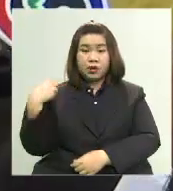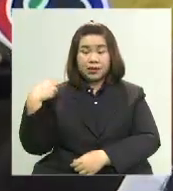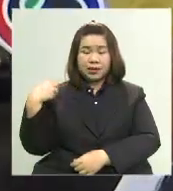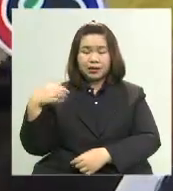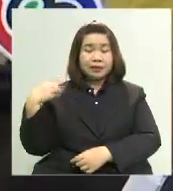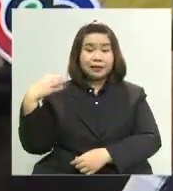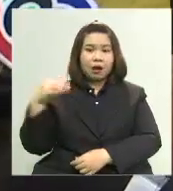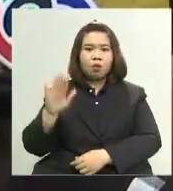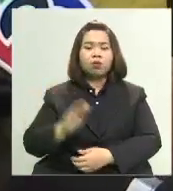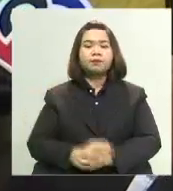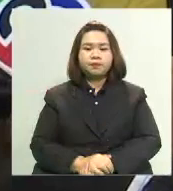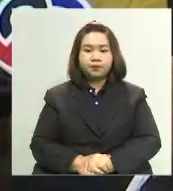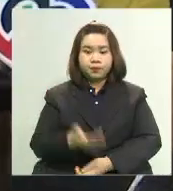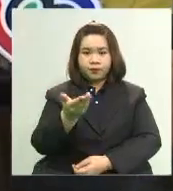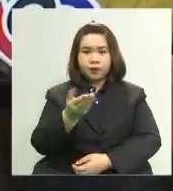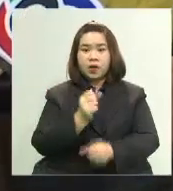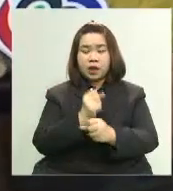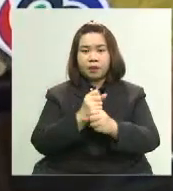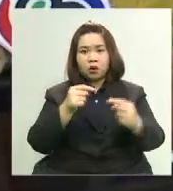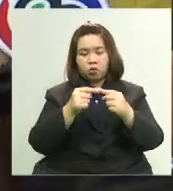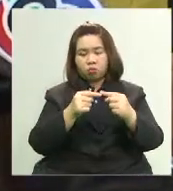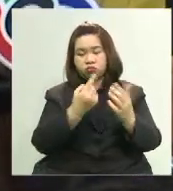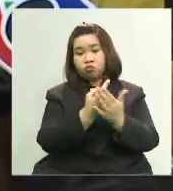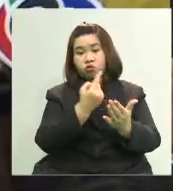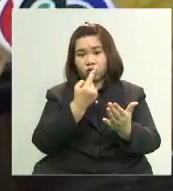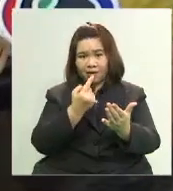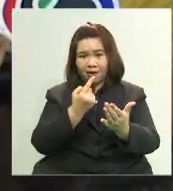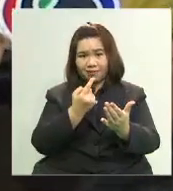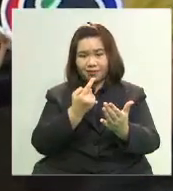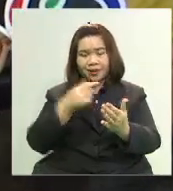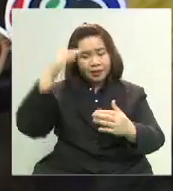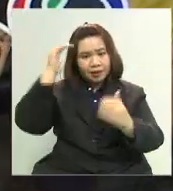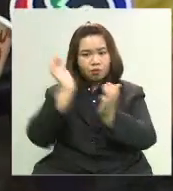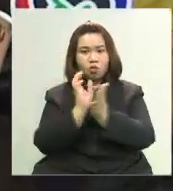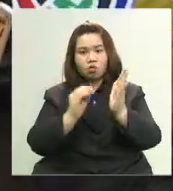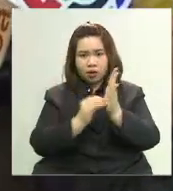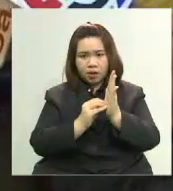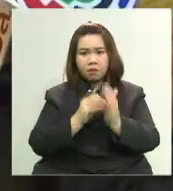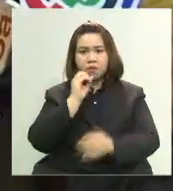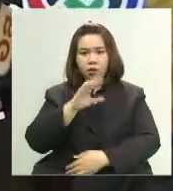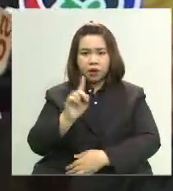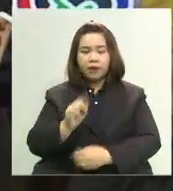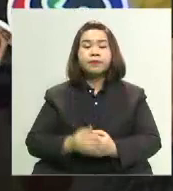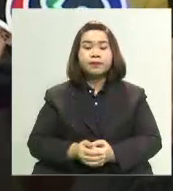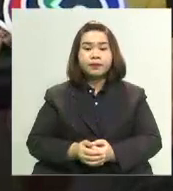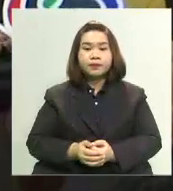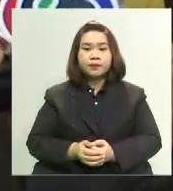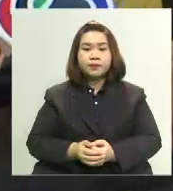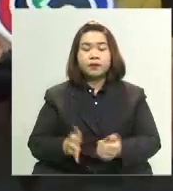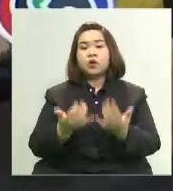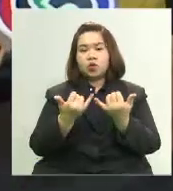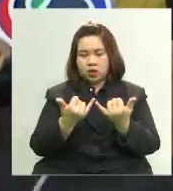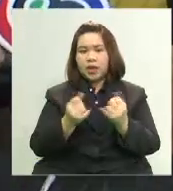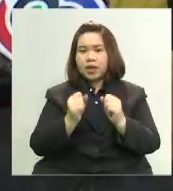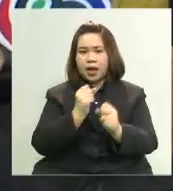างด้านของพลตำรวจโทสิทธิพงษ์วงปิ่นรักษาราชการแทนผู้บัญชาการนำตำรวจนครบาล นะคะท่านก็บอกว่าตอนนี้เนี่ยอยู่ระหว่